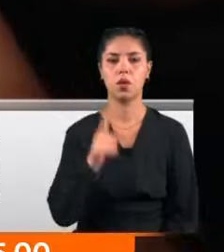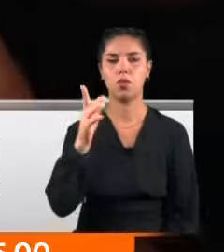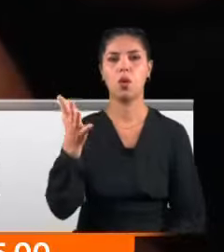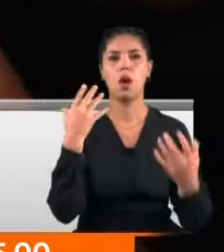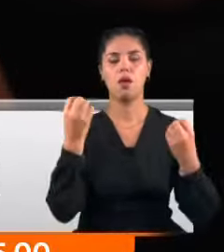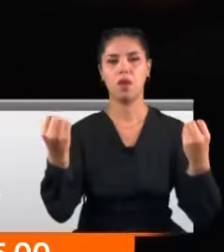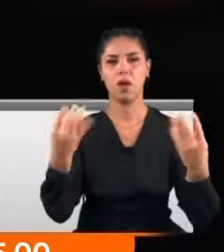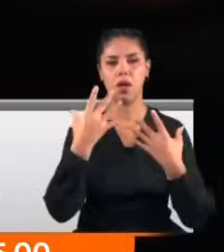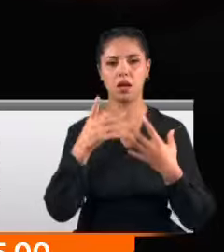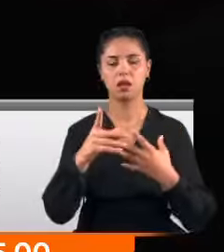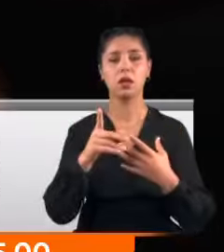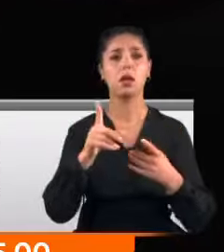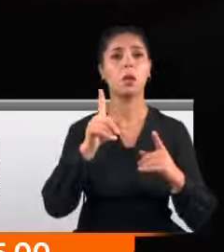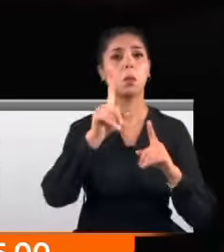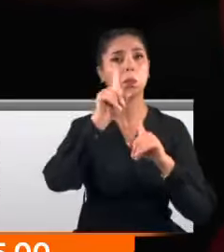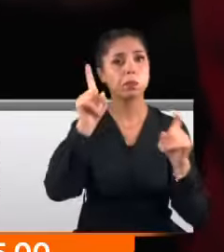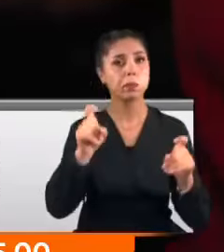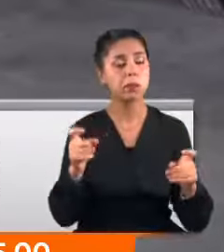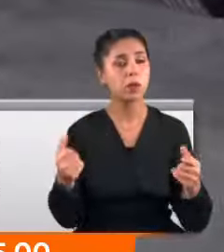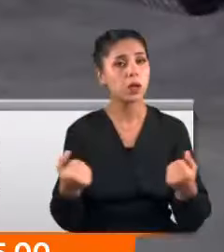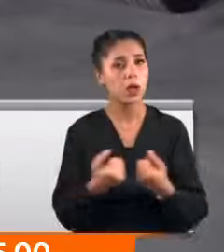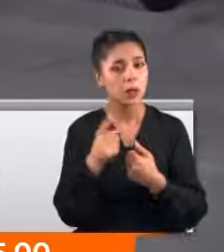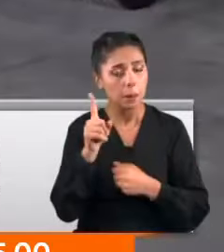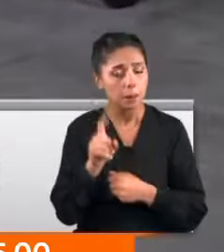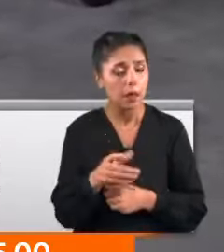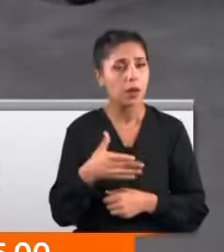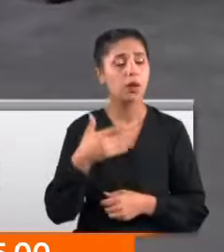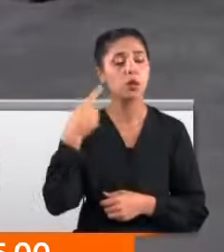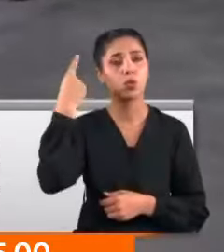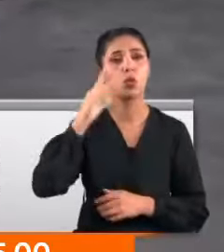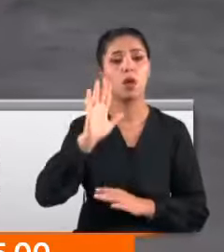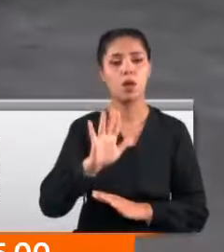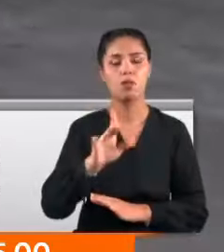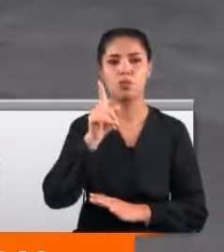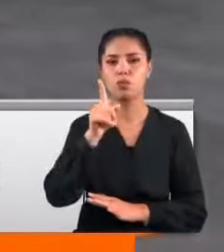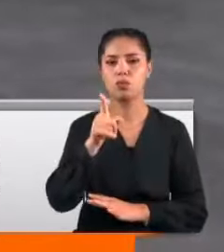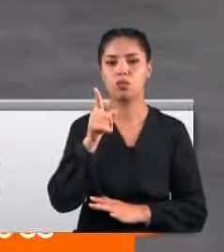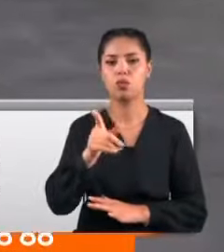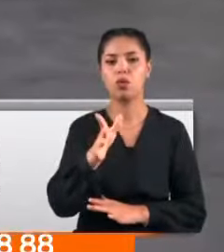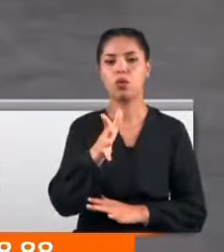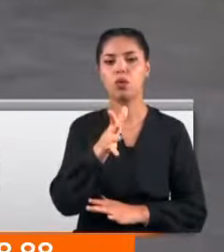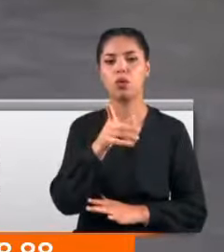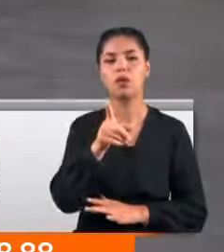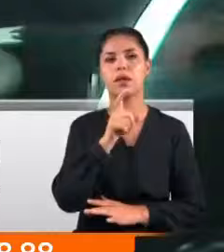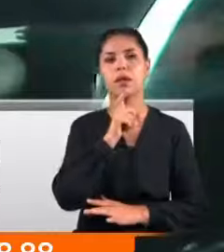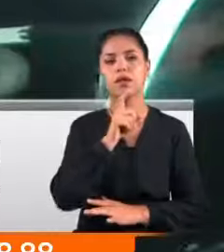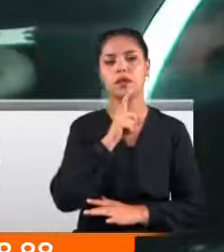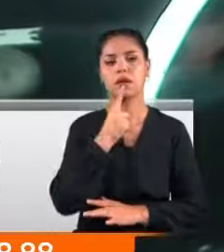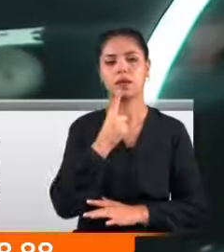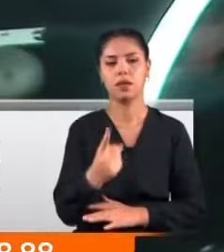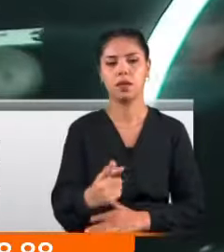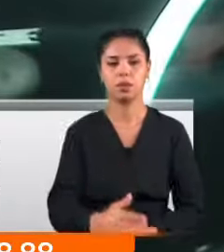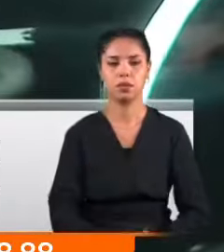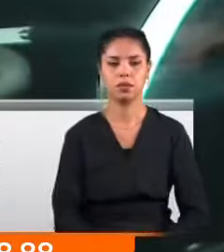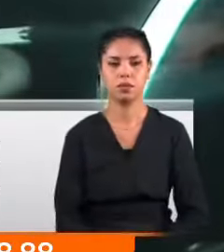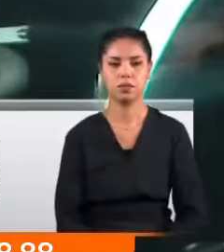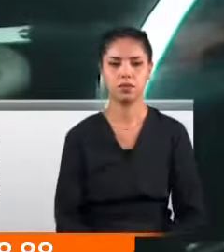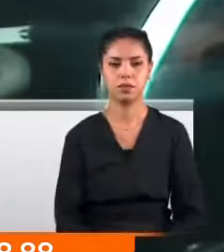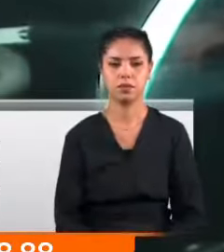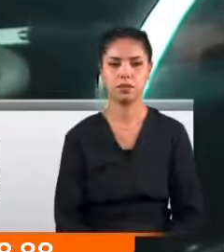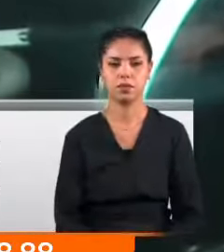yastıkları akıllara ilk olarak kaza ihtimalini getirir Ama bu aslında bilinen bir yanlıştan ibaret kendi gözüyle görsün diye